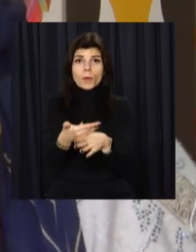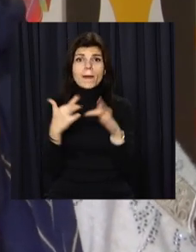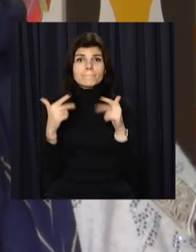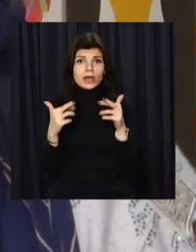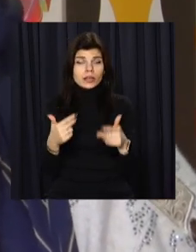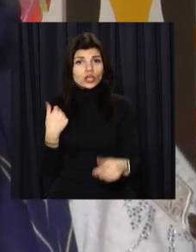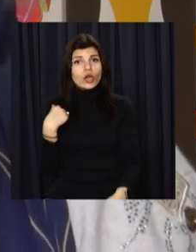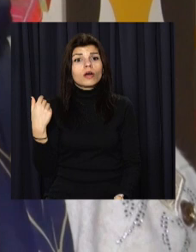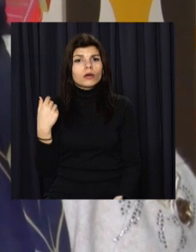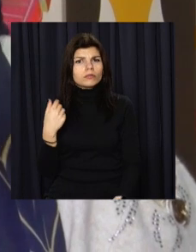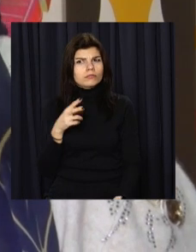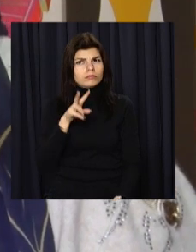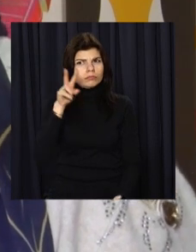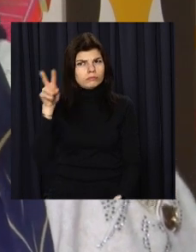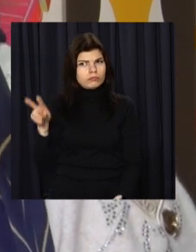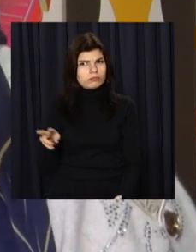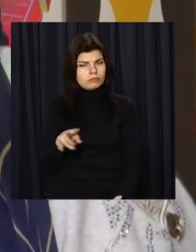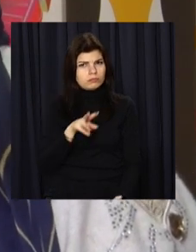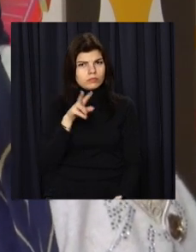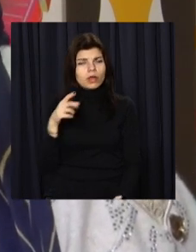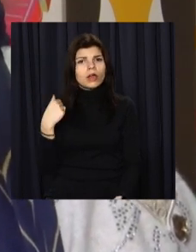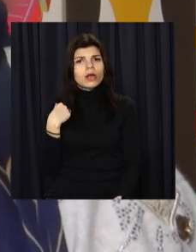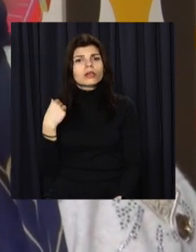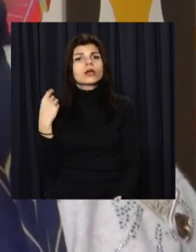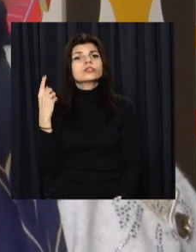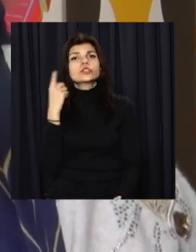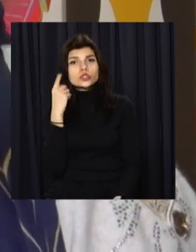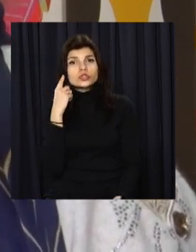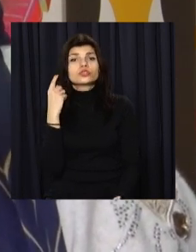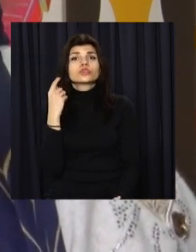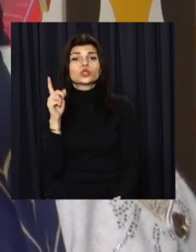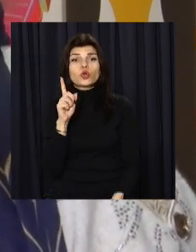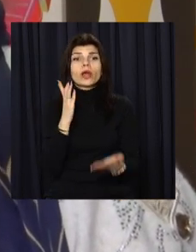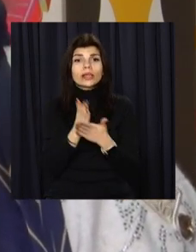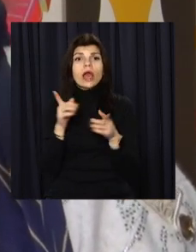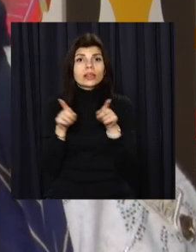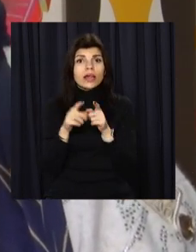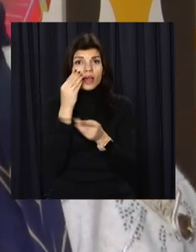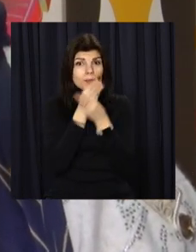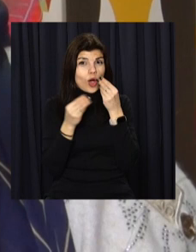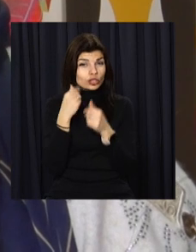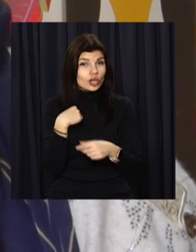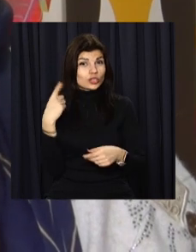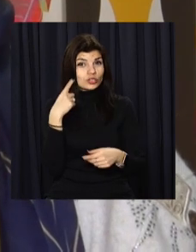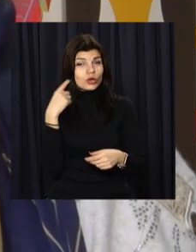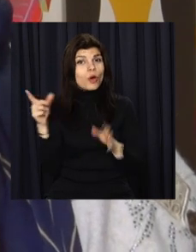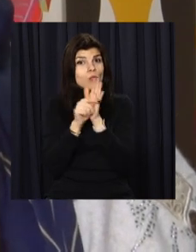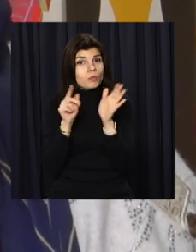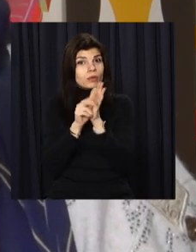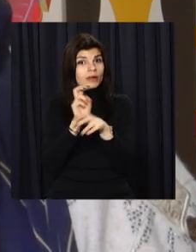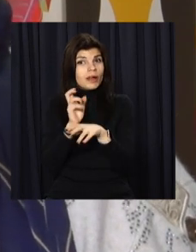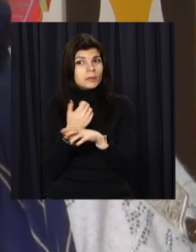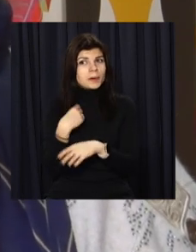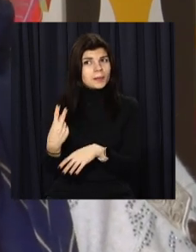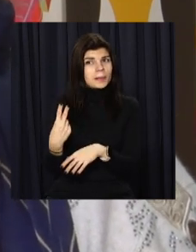вже слышала, бачила об'явлення, що є така мошенниця, яка ходить по пенсіонерам. І я її